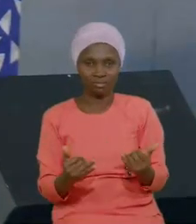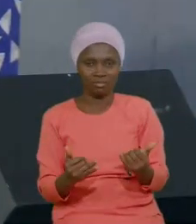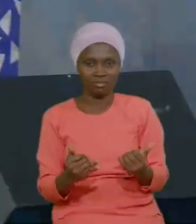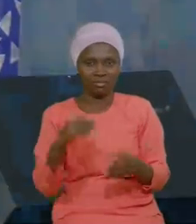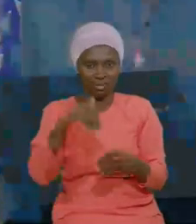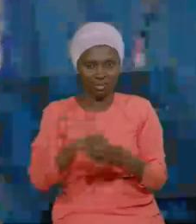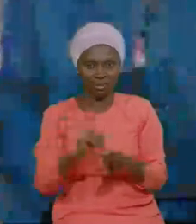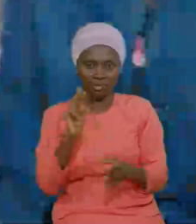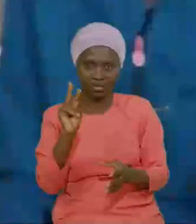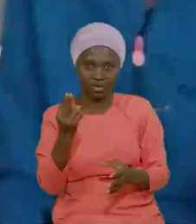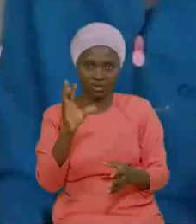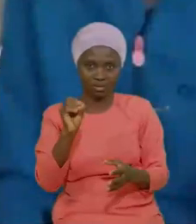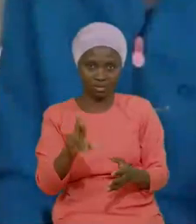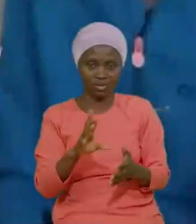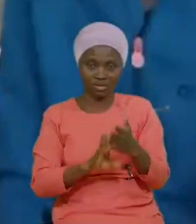transformer. Félicitations.